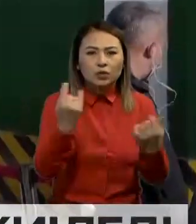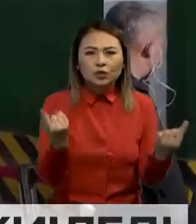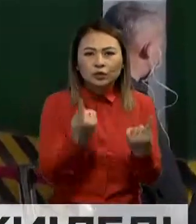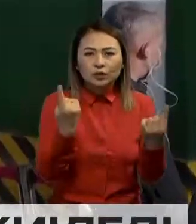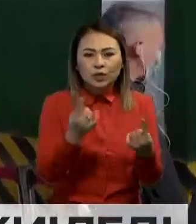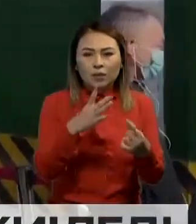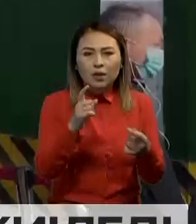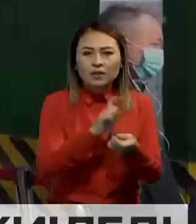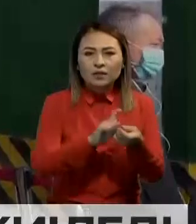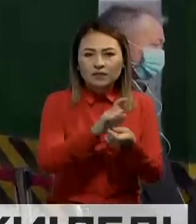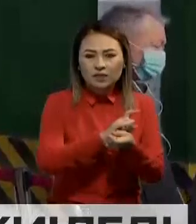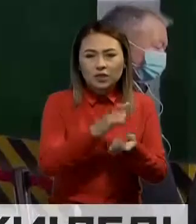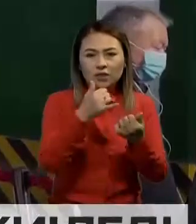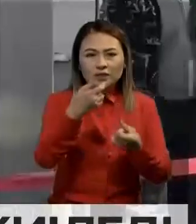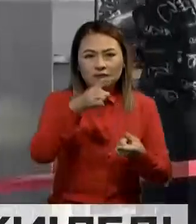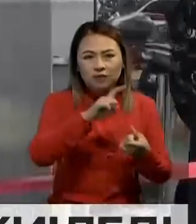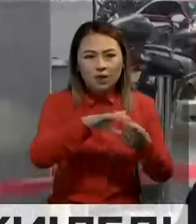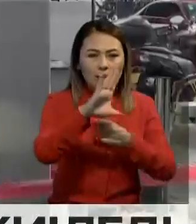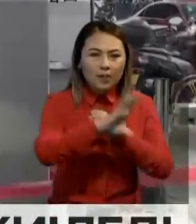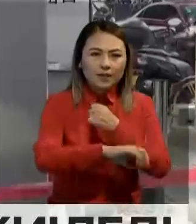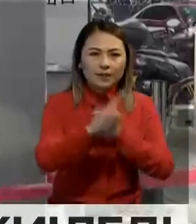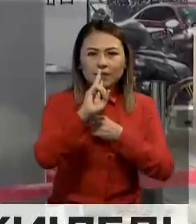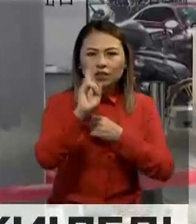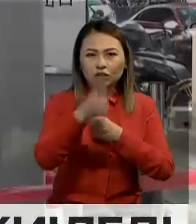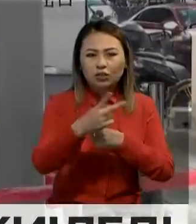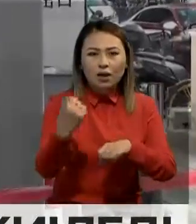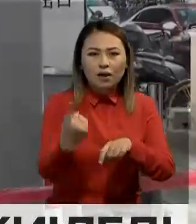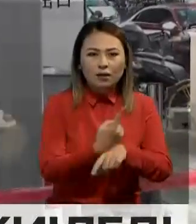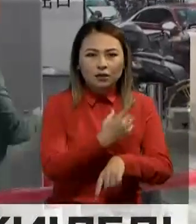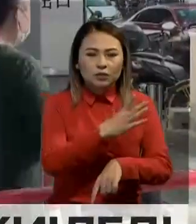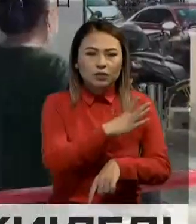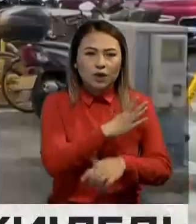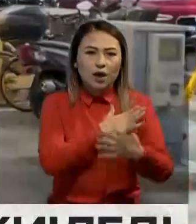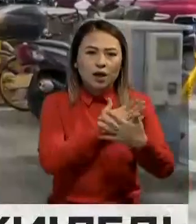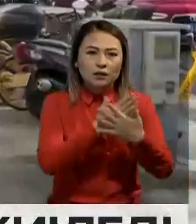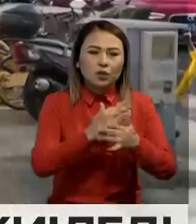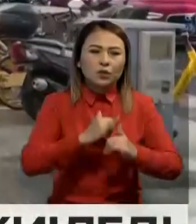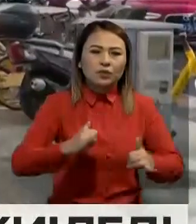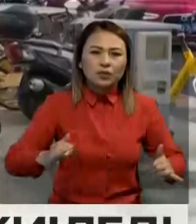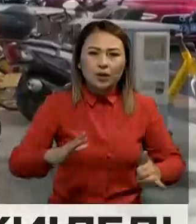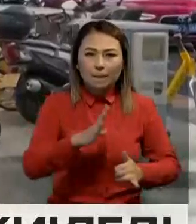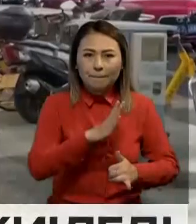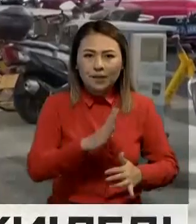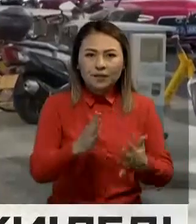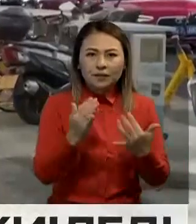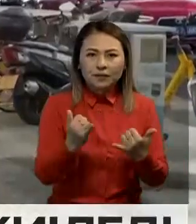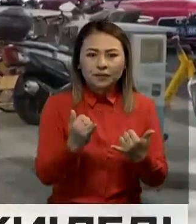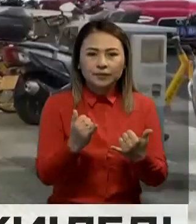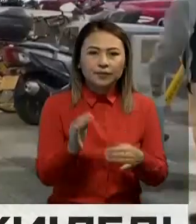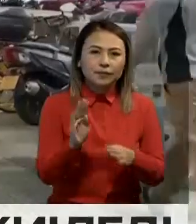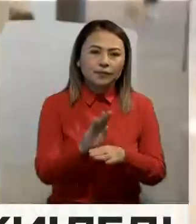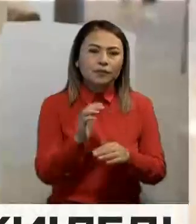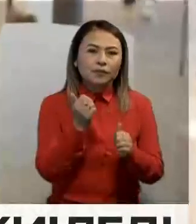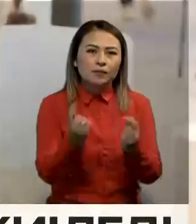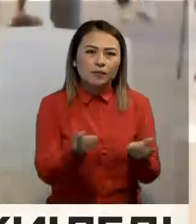деген қауесет шыққан еді. Осыған орай соңғы 2 жылда алғаш рет қытайлық акциялар өскен еді. Алайда Қытай билігі шектеу шаралары